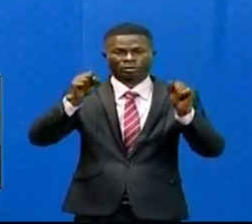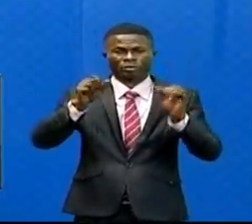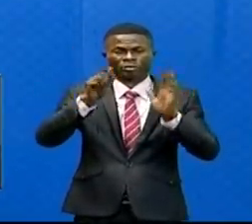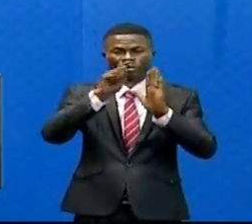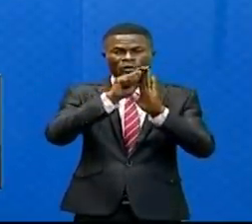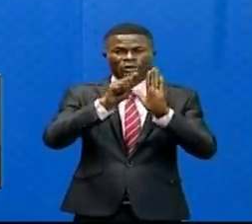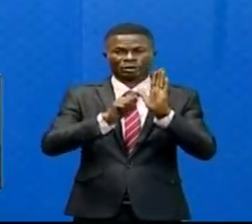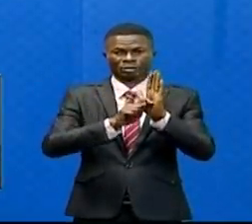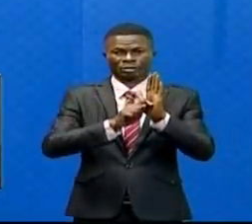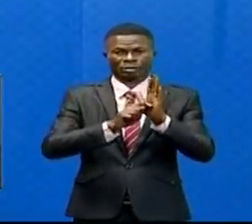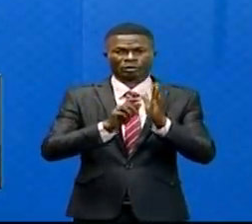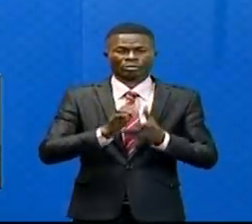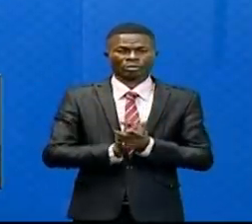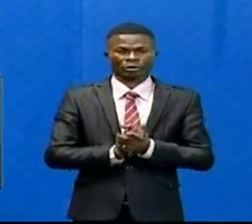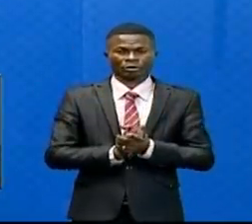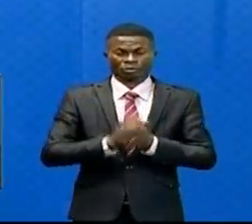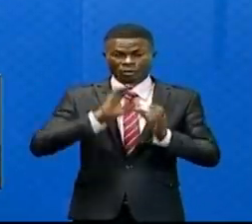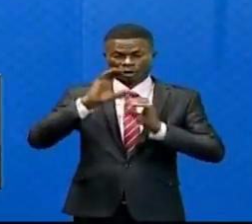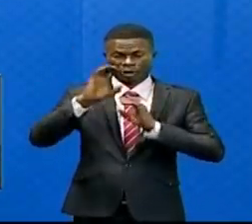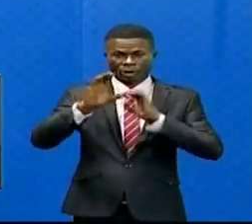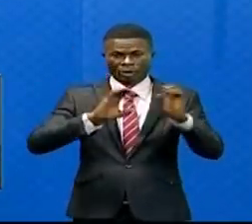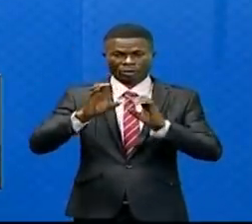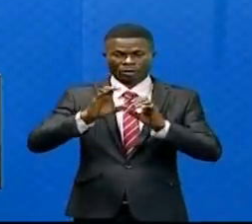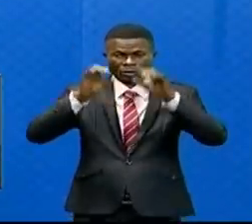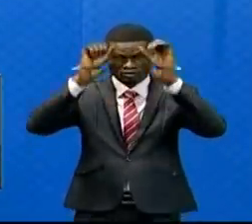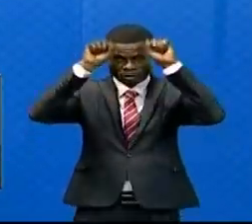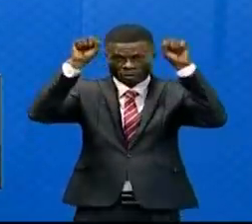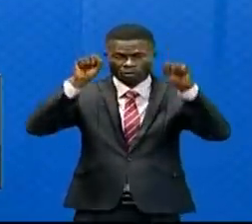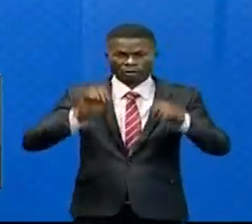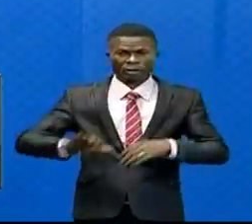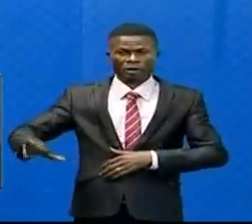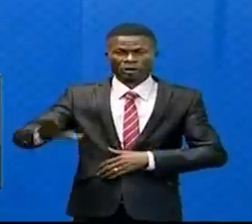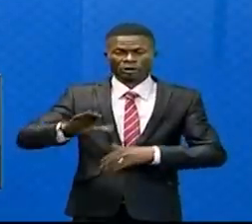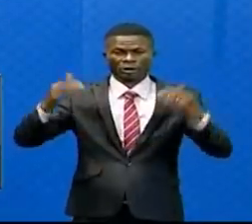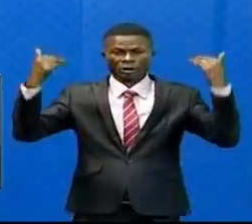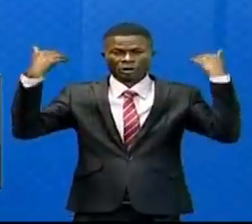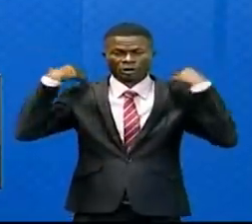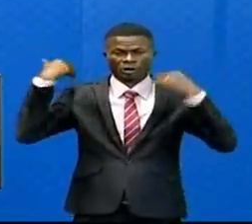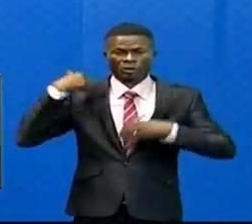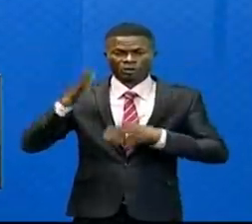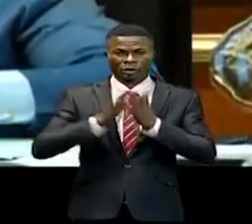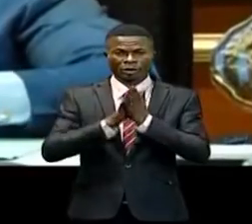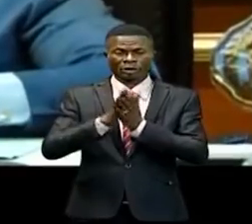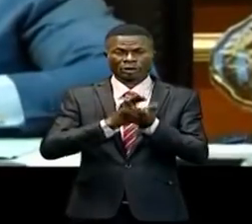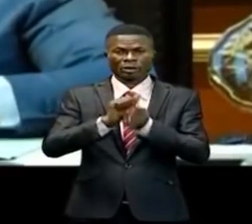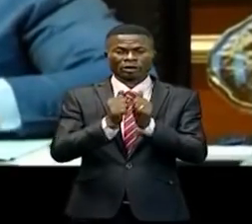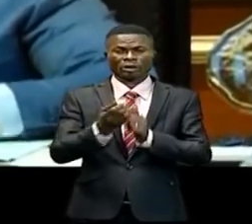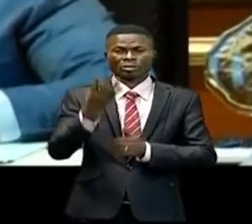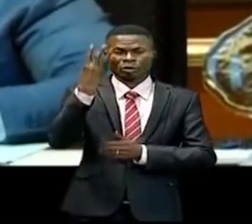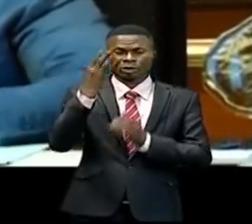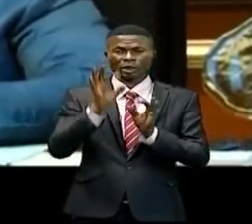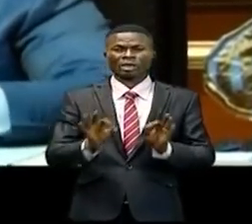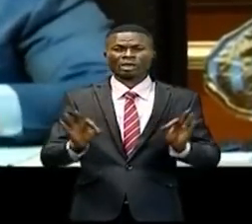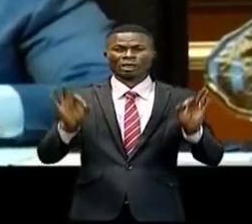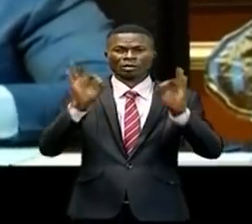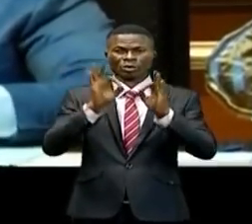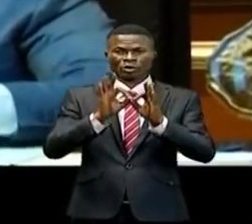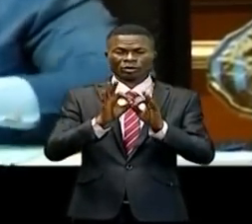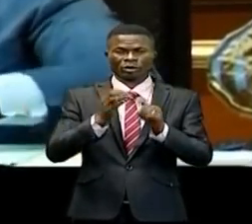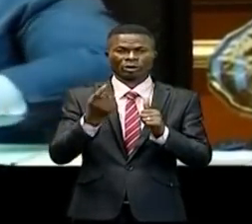textes. La communication du président de la République, chef de l'État, portait sur 4 points principaux.